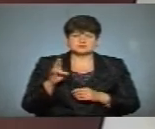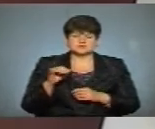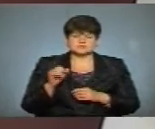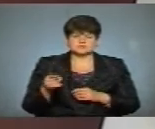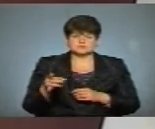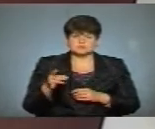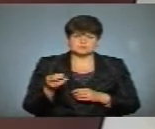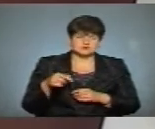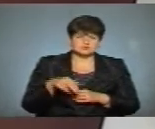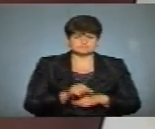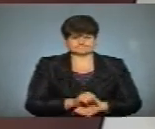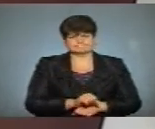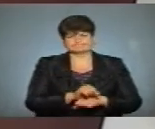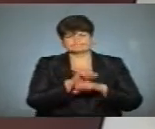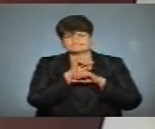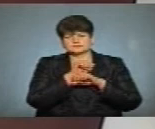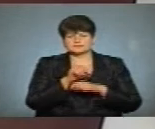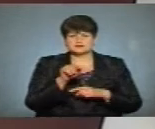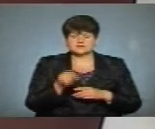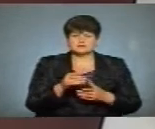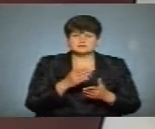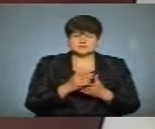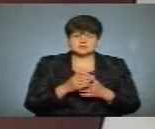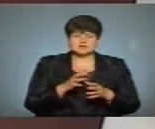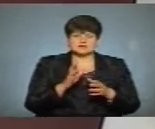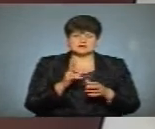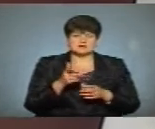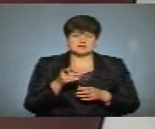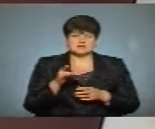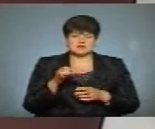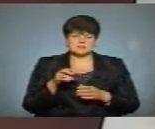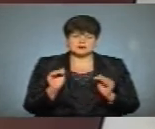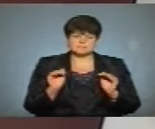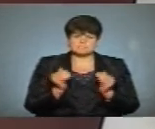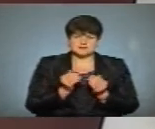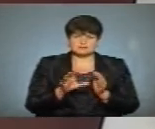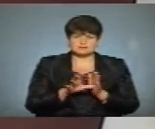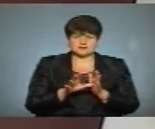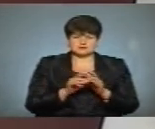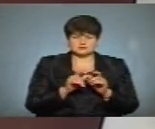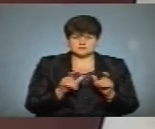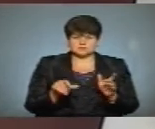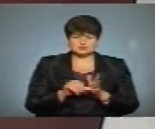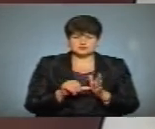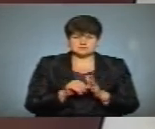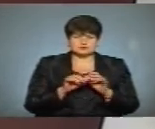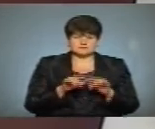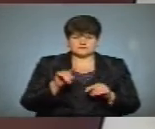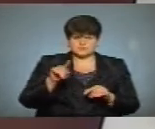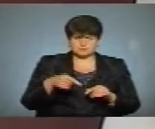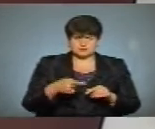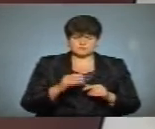району вийшли на акцію протесту. Там розташована гребля Мишковицької міні-гідроелектростанції. Учасники акції вимагали,